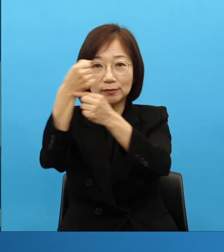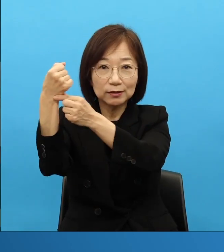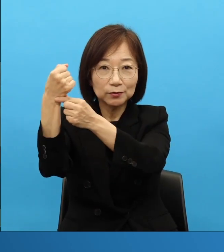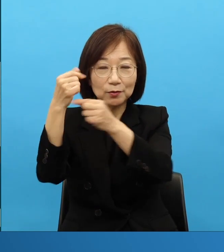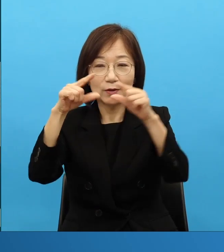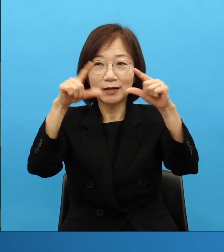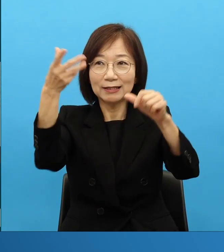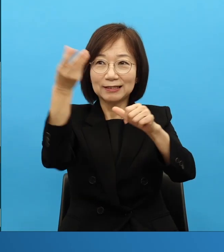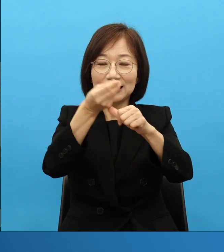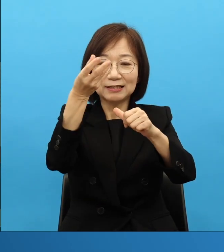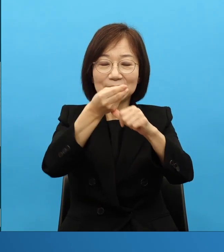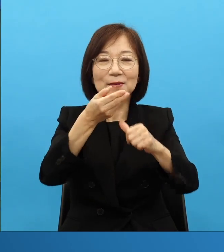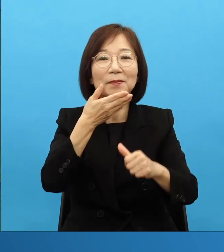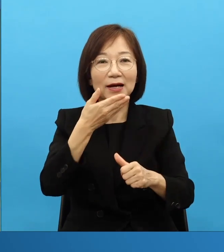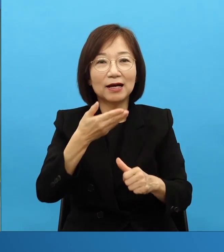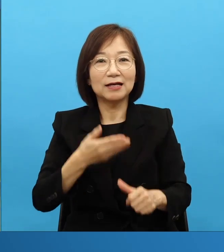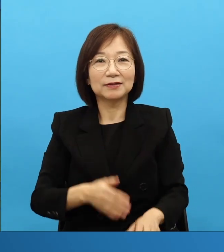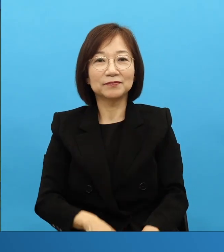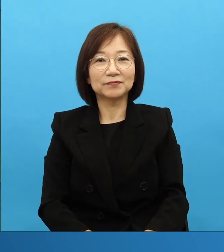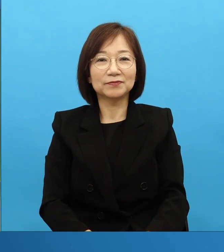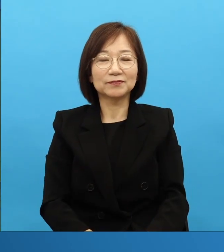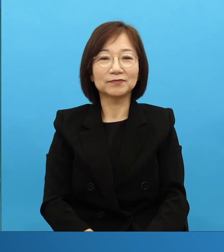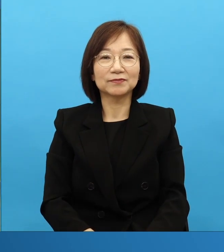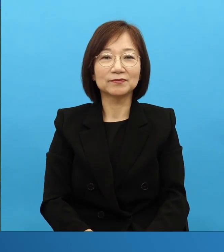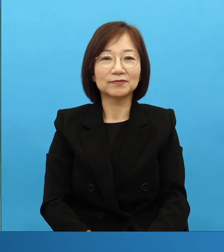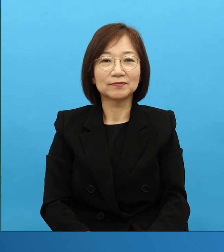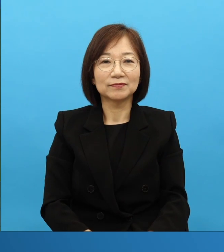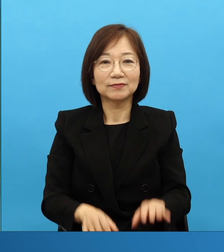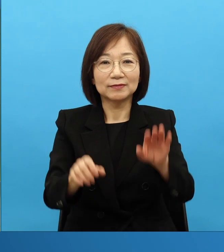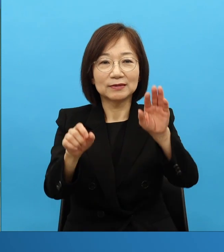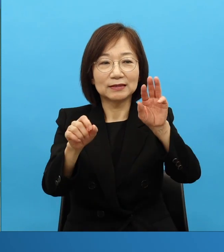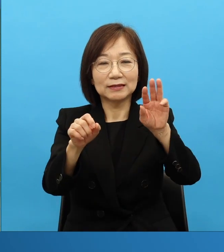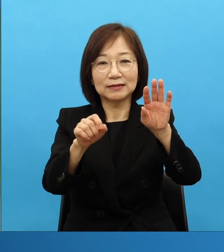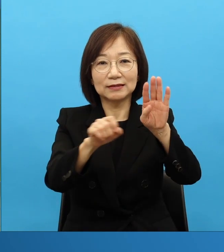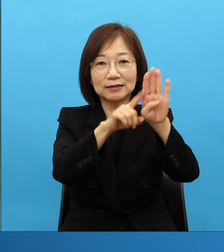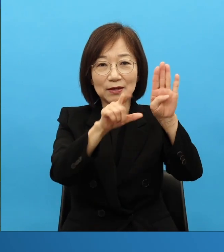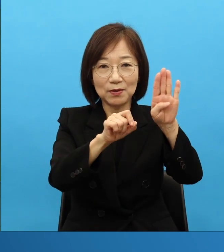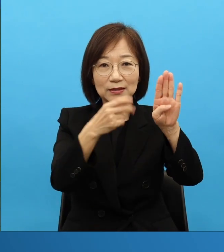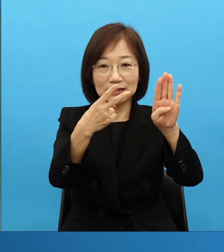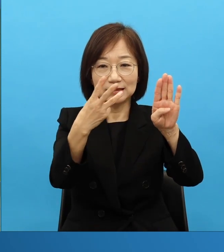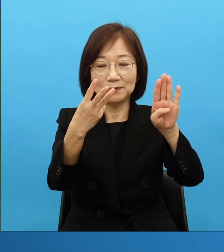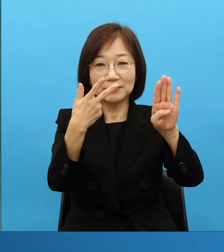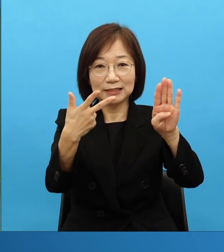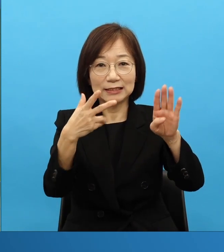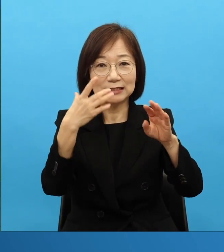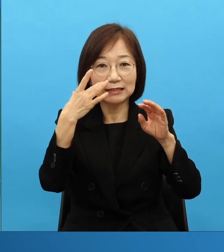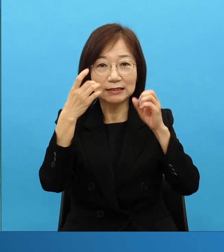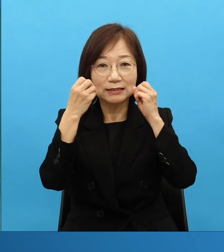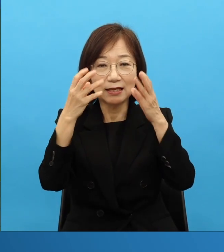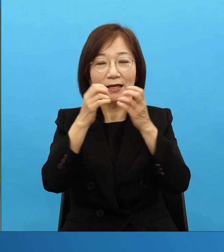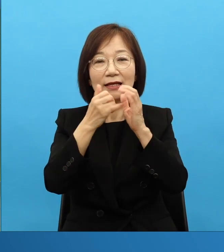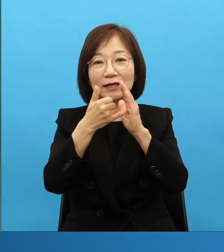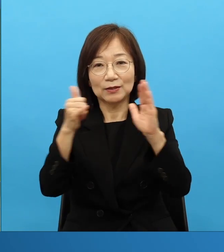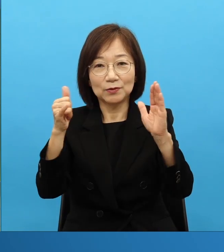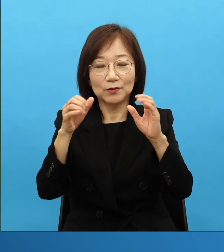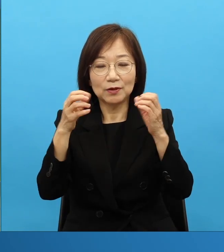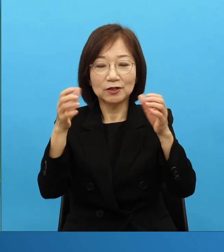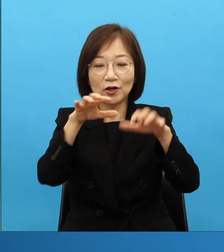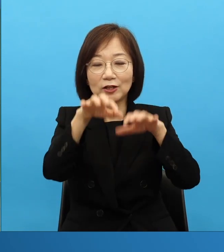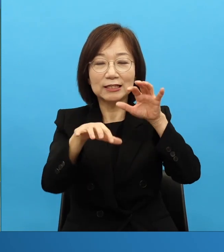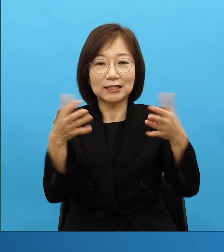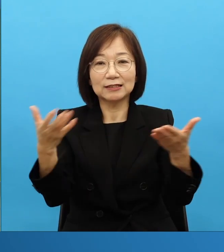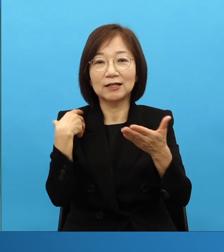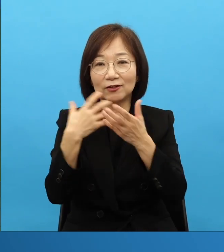수 있습니다. 4월 237 새가족 현장 사역자 훈련이 오는 4월 18일 덕평